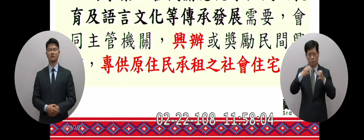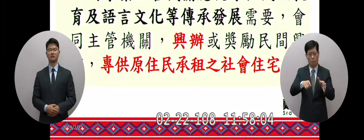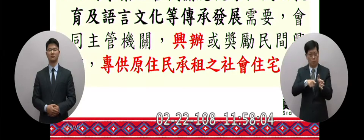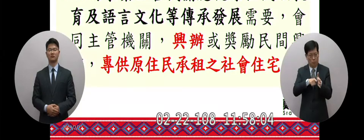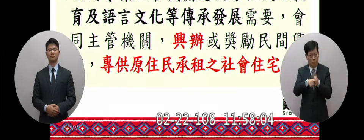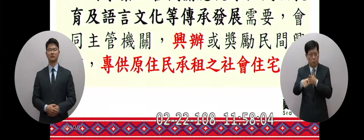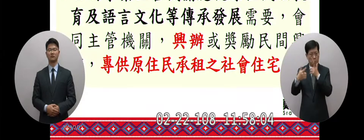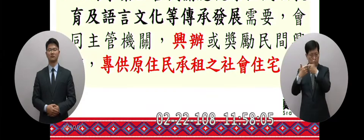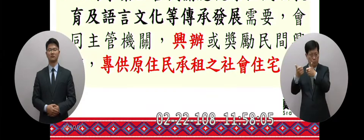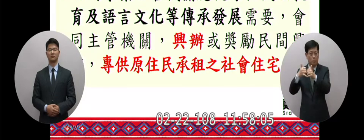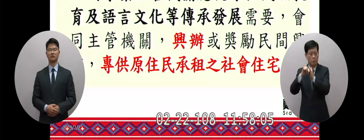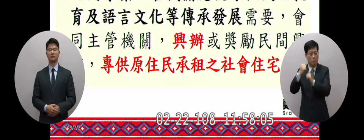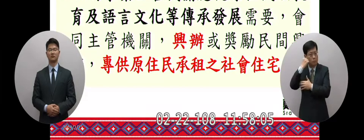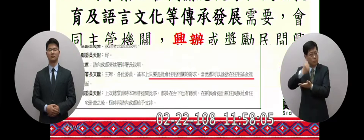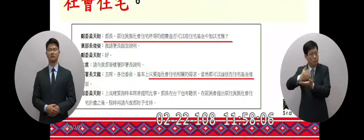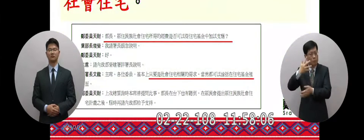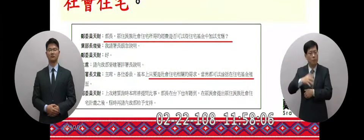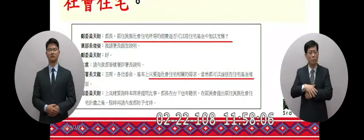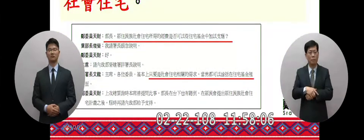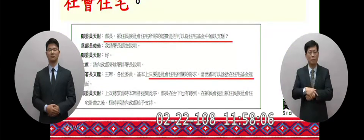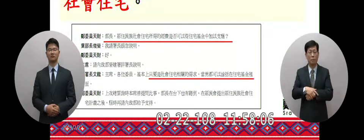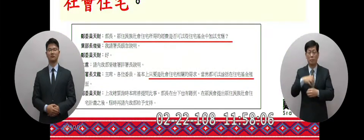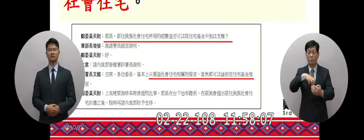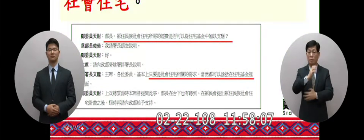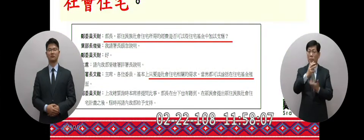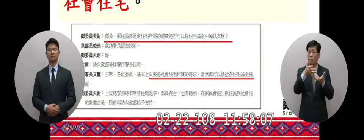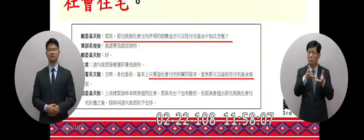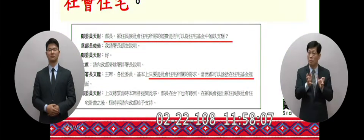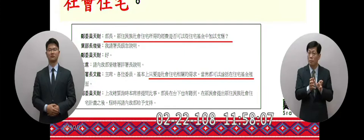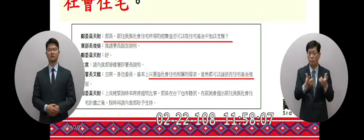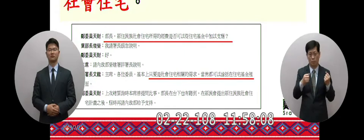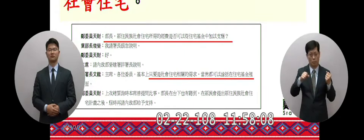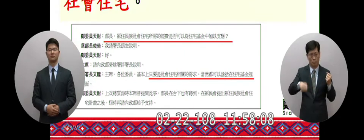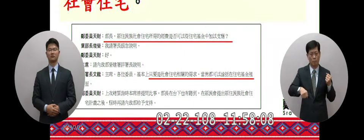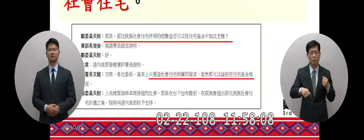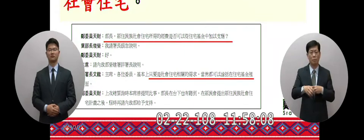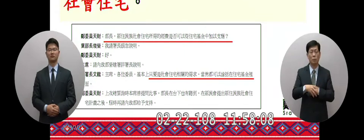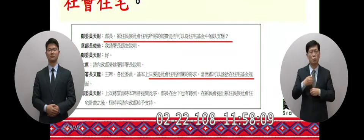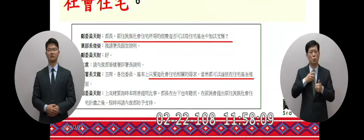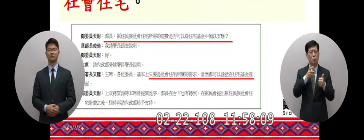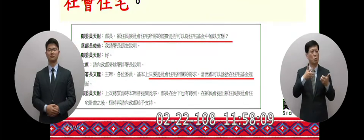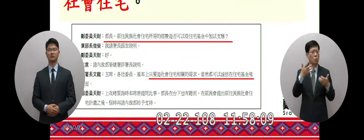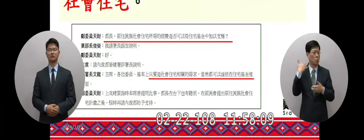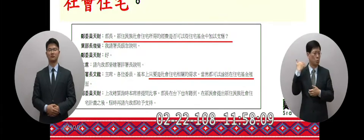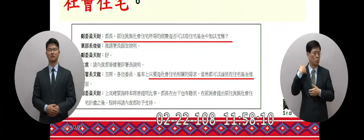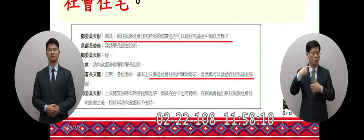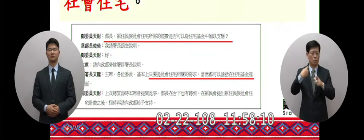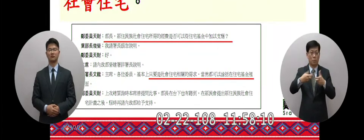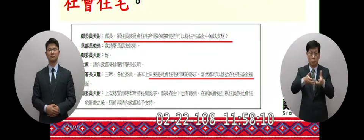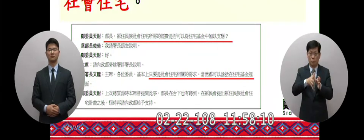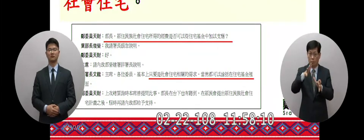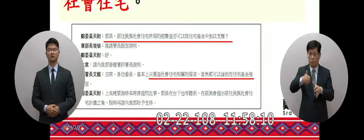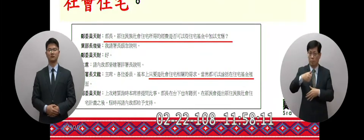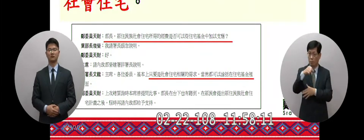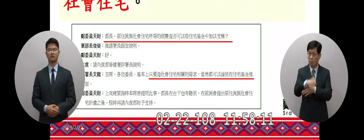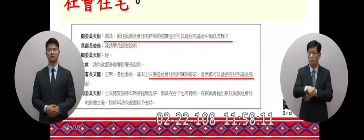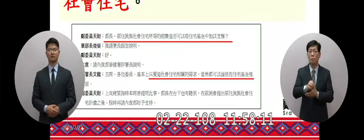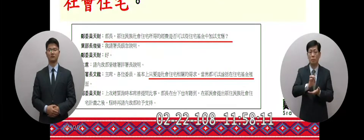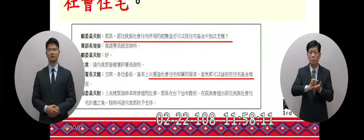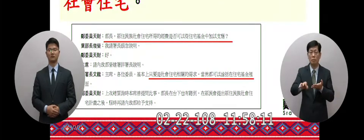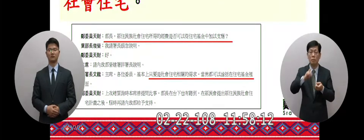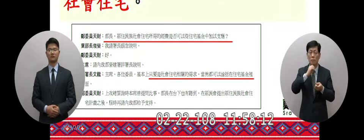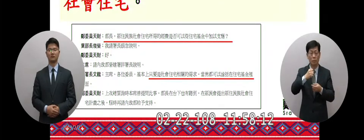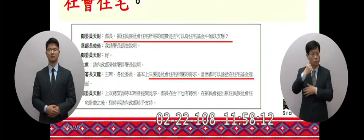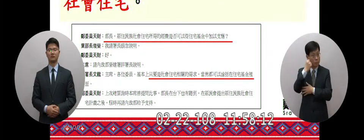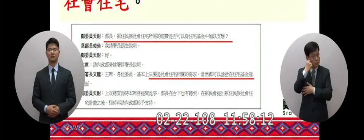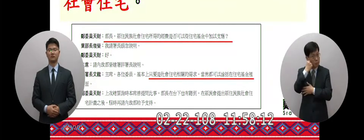专供原住民族的社会住宅。内政部也同意啊，我咨询过前任部长，他同意用住宅